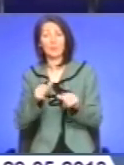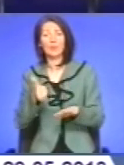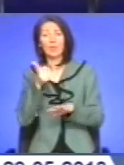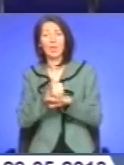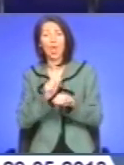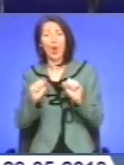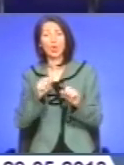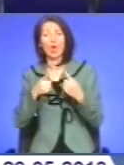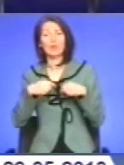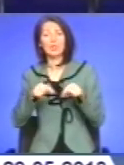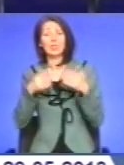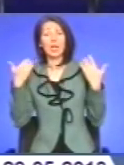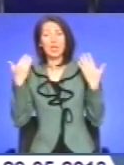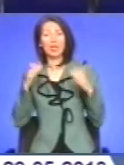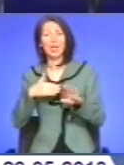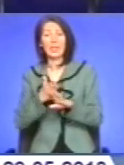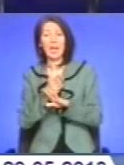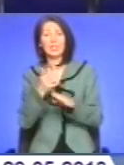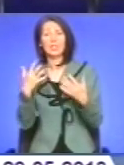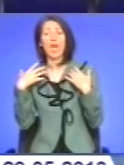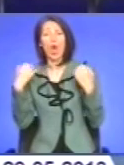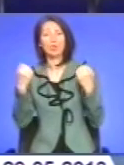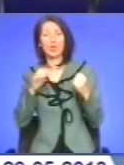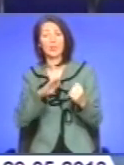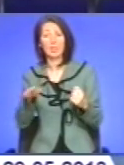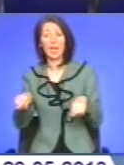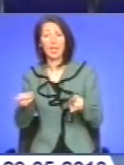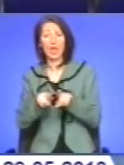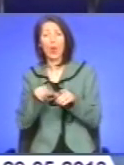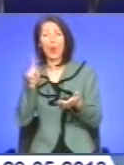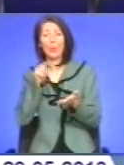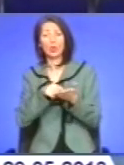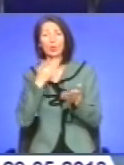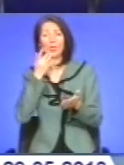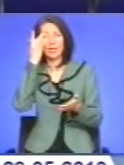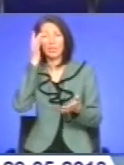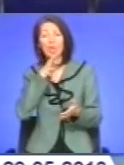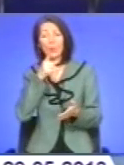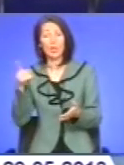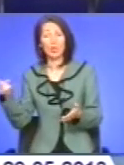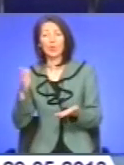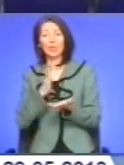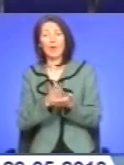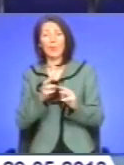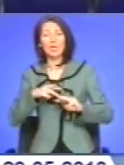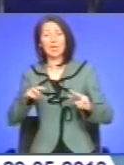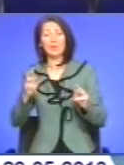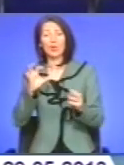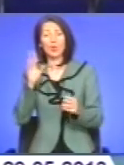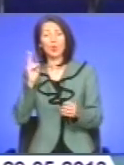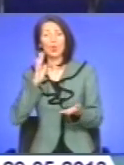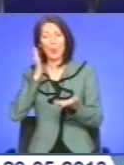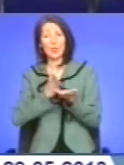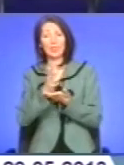канікул – якісне оздоровлення дітей. Таку мету на літній період ставить Міністерство соцполітики. 3 мільйони школярів